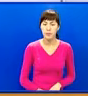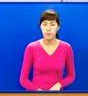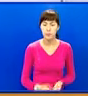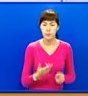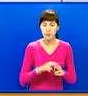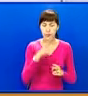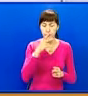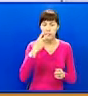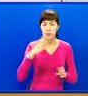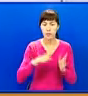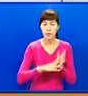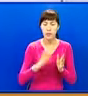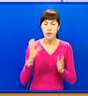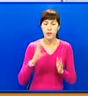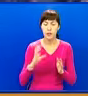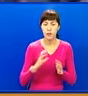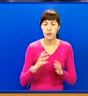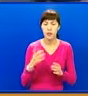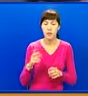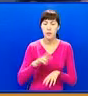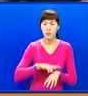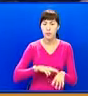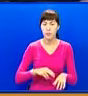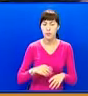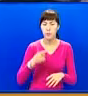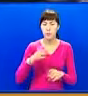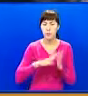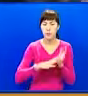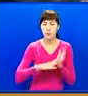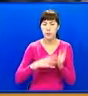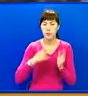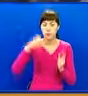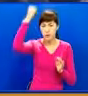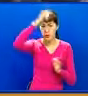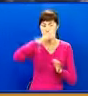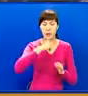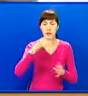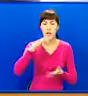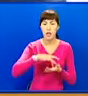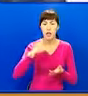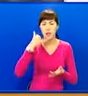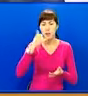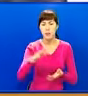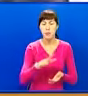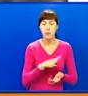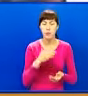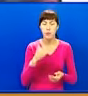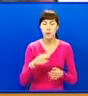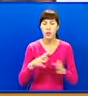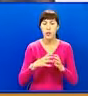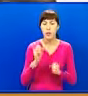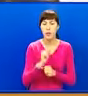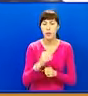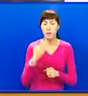Ағымдағы жылдың 29-шы қыркүйегінде тәртіп сақшыларына 1993 жылғы қала тұрғыны хабарласқан. Ол автотұрақта